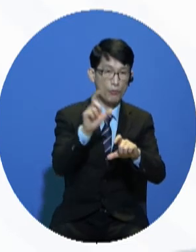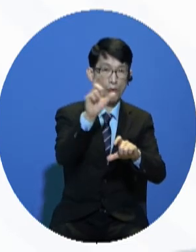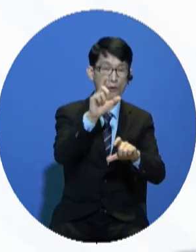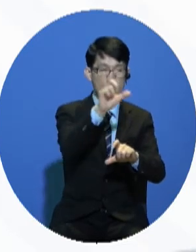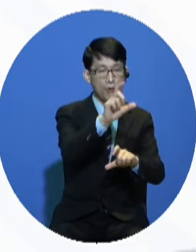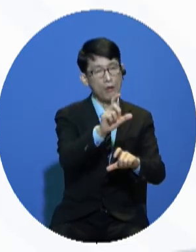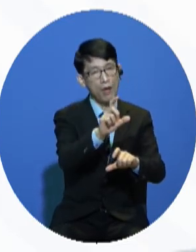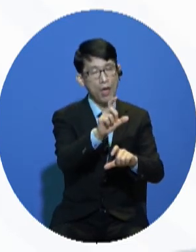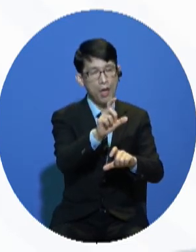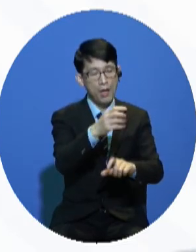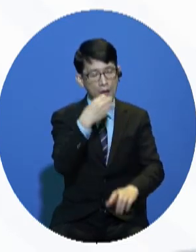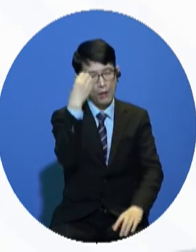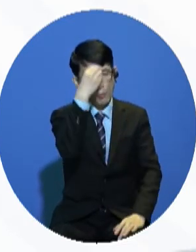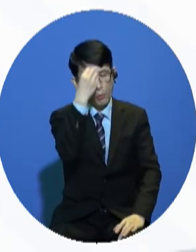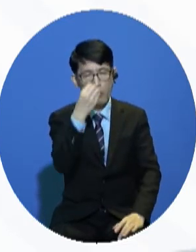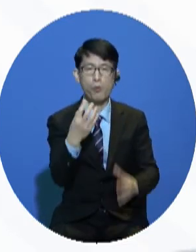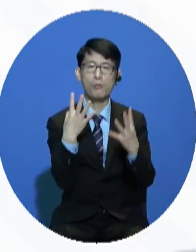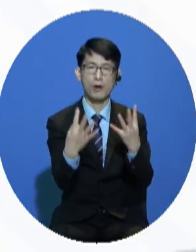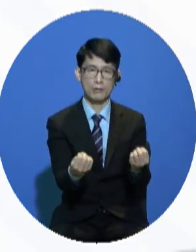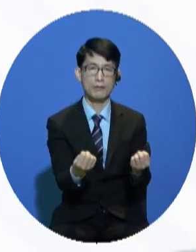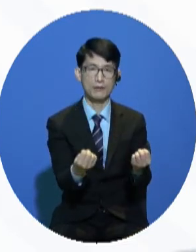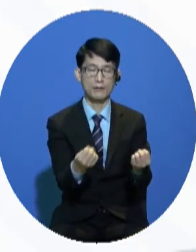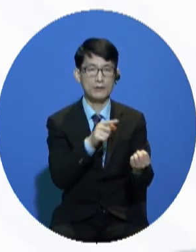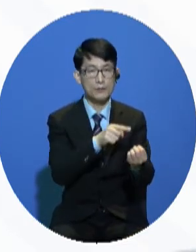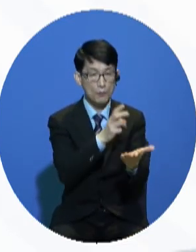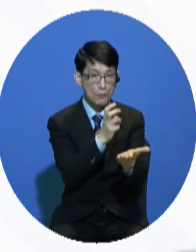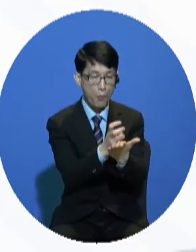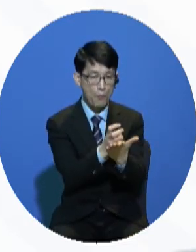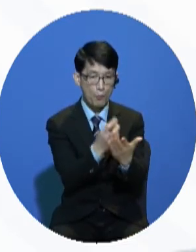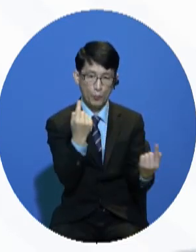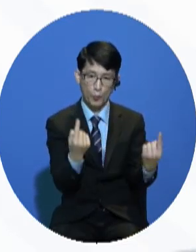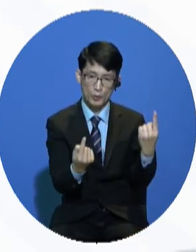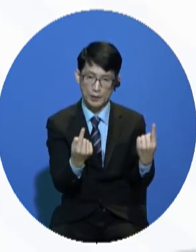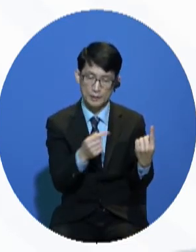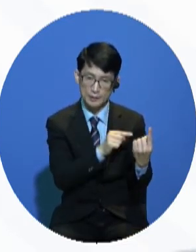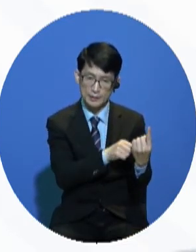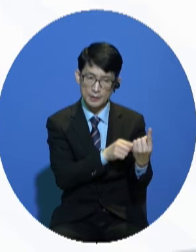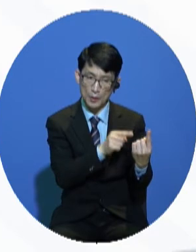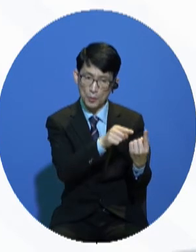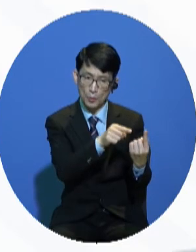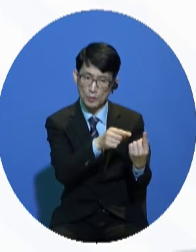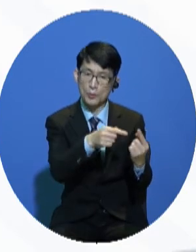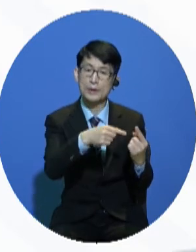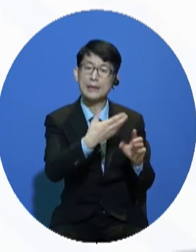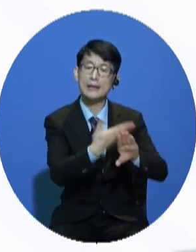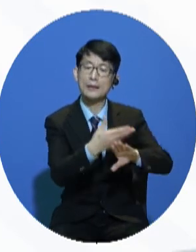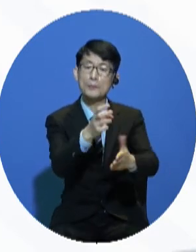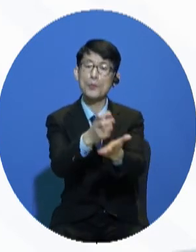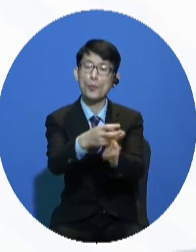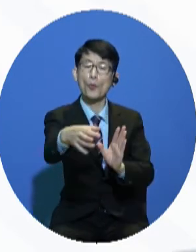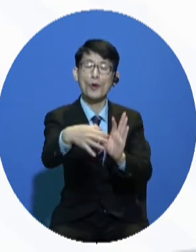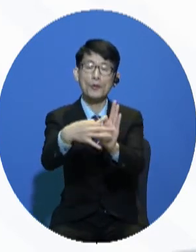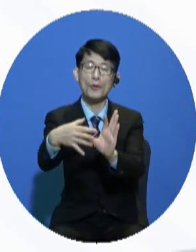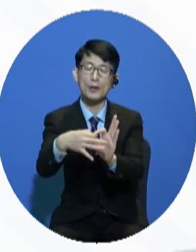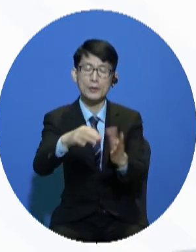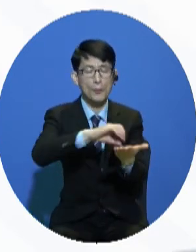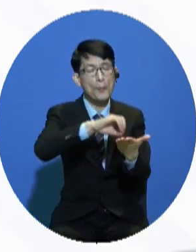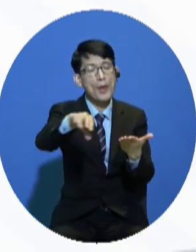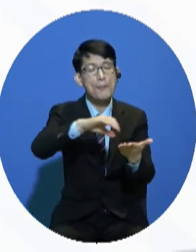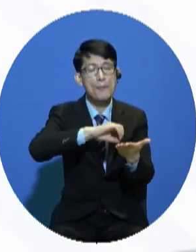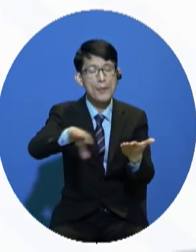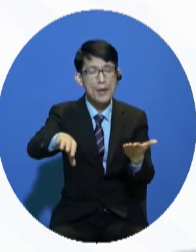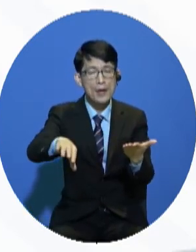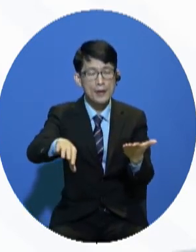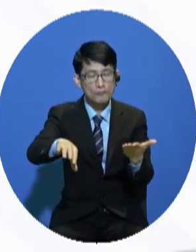내용을 담다 보니까 사실은 이 법보다는 다른 법에서 규정하는 것이 훨씬 더 실효성이 높은 그런 내용도